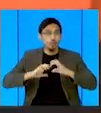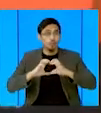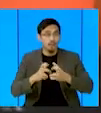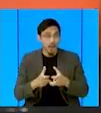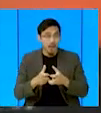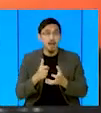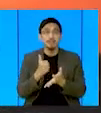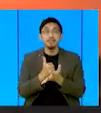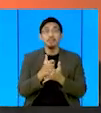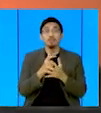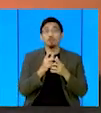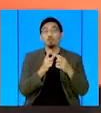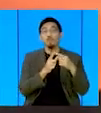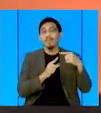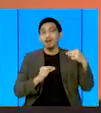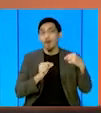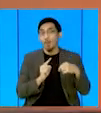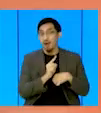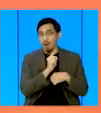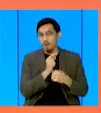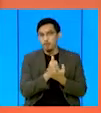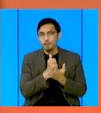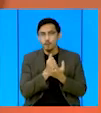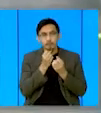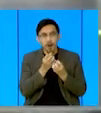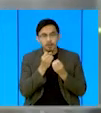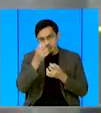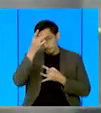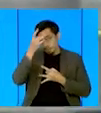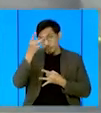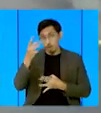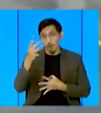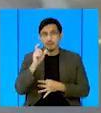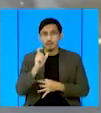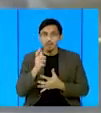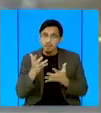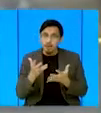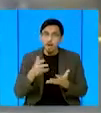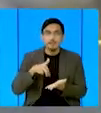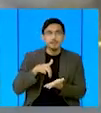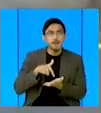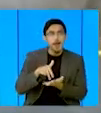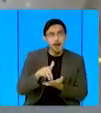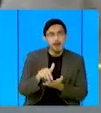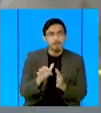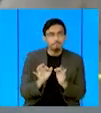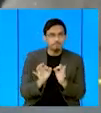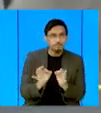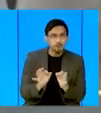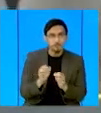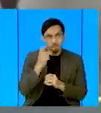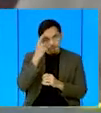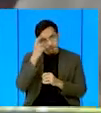juga berlatih catwalk dengan bimbingan instruktur profesional untuk mengasah teknik berjalan dan memperbaiki postur tubuh. Dalam ajang Miss World yang akan